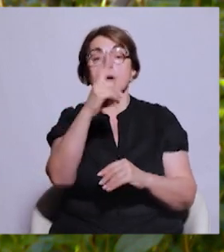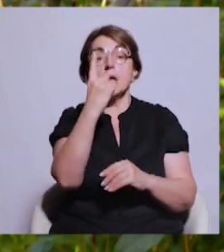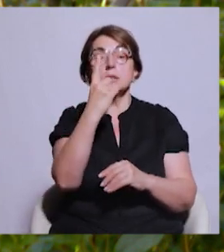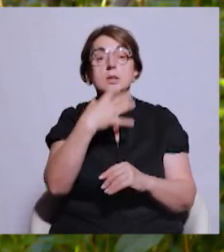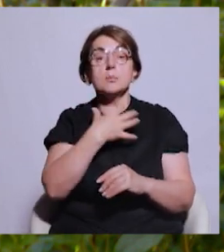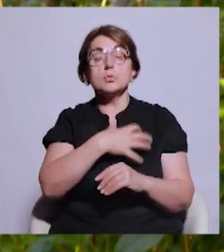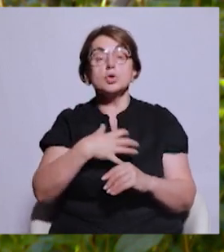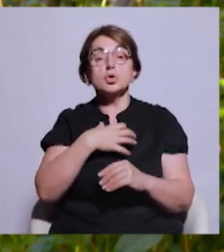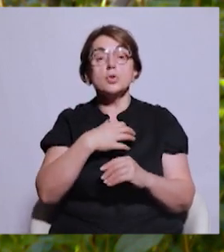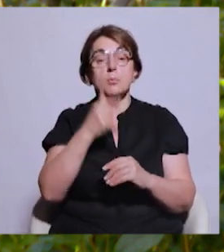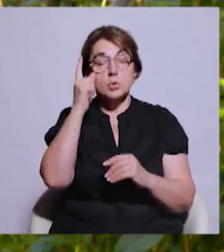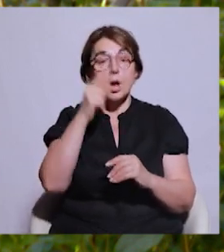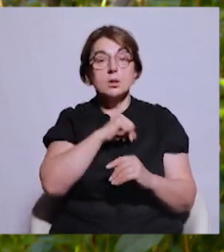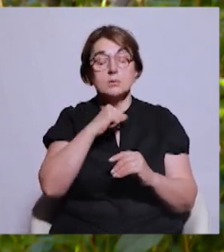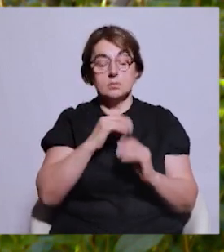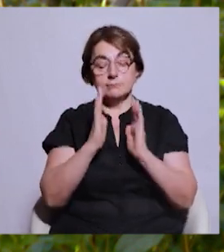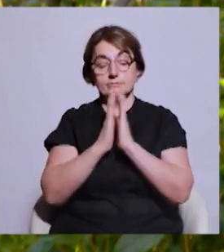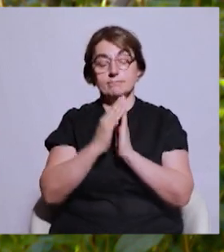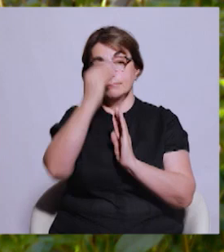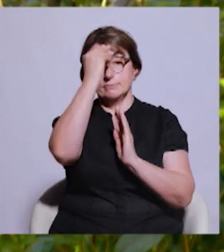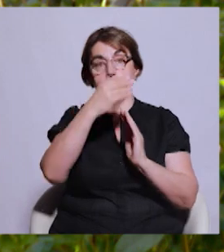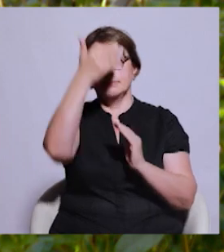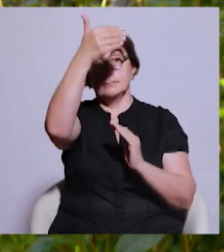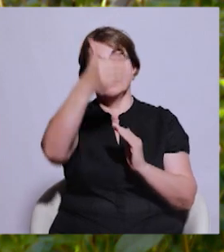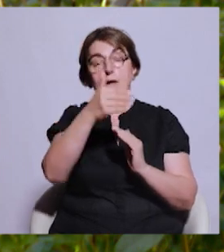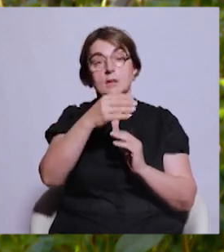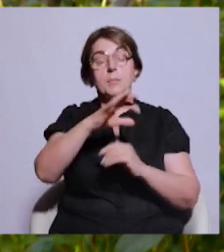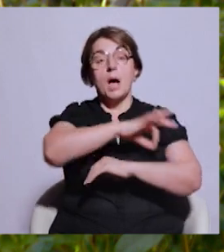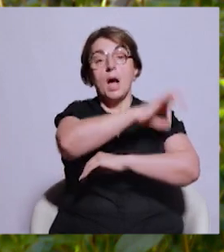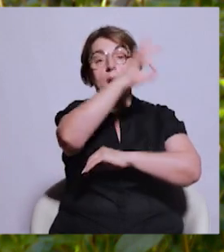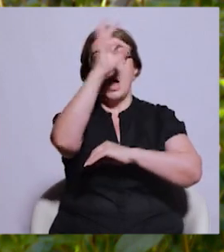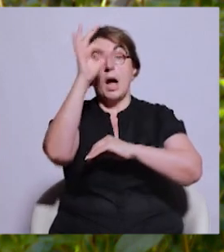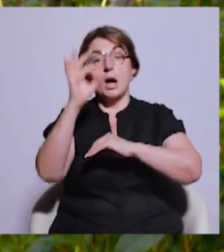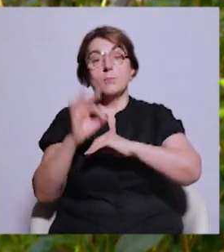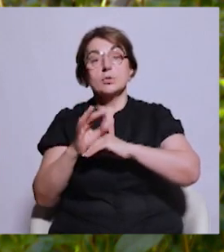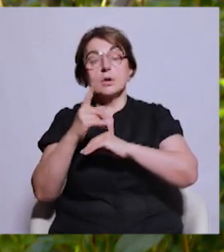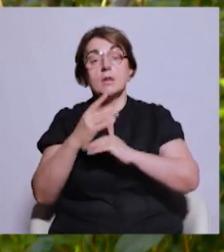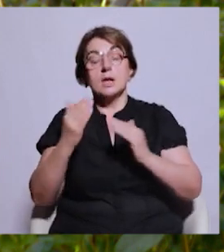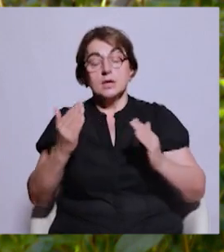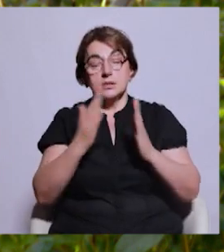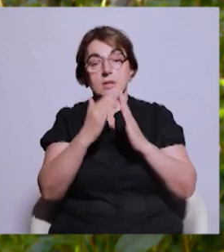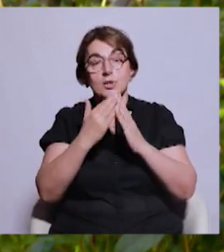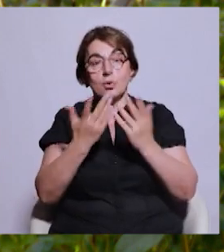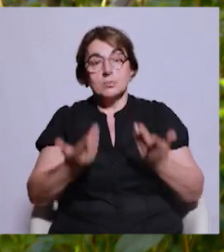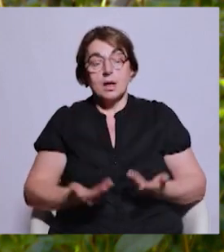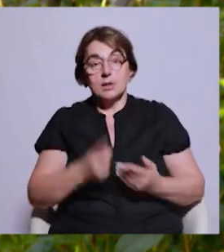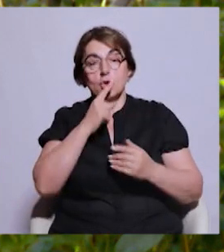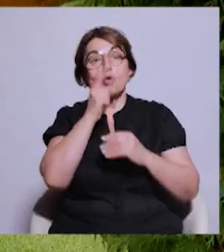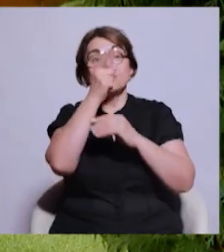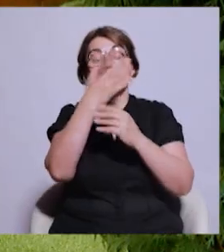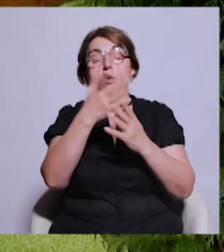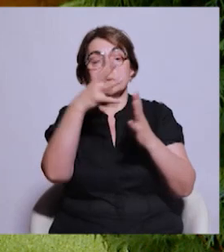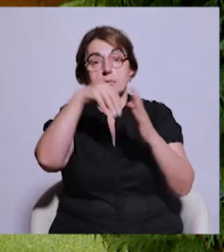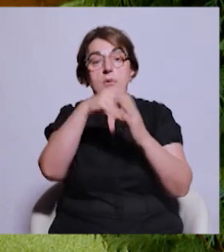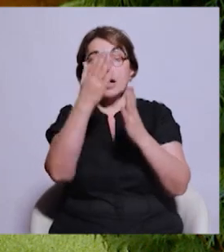ერთ-ერთ მნიშვნელოვან მხარეზე. ტაძრის საკურთხეველი ყოველთვის არის აღმოსავლეთით, შეგიძლიათ დააკვირდეთ საცხოვრებელ სახლთან ახლოს ან